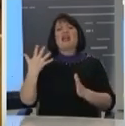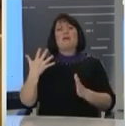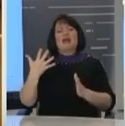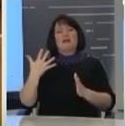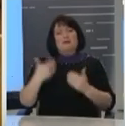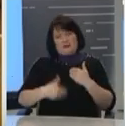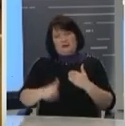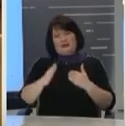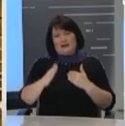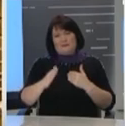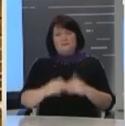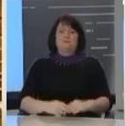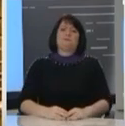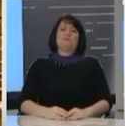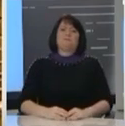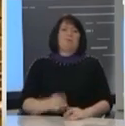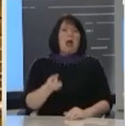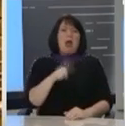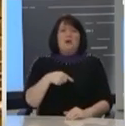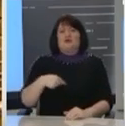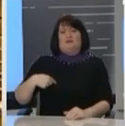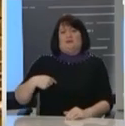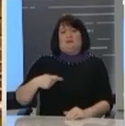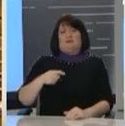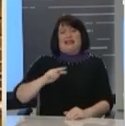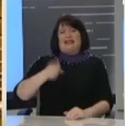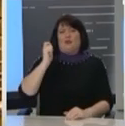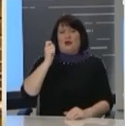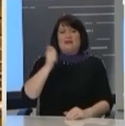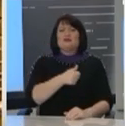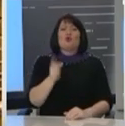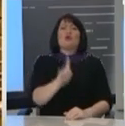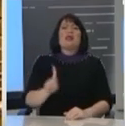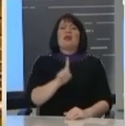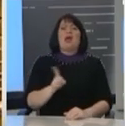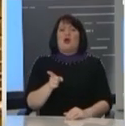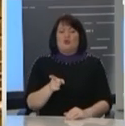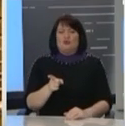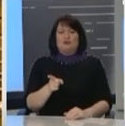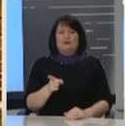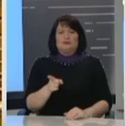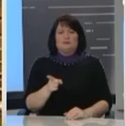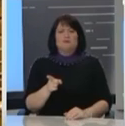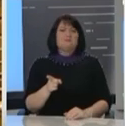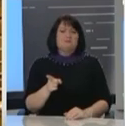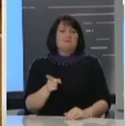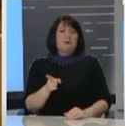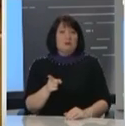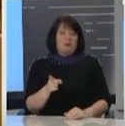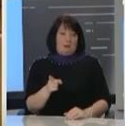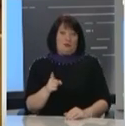Νομίζω δεν υπάρχει άλλος αρχηγός της αντιπολίτευσης ιστορικά. Ο κ. Μητσοτάκης αυτό, πιστεύω, καταγράφει μία